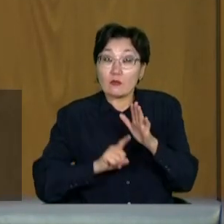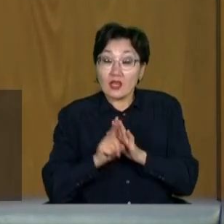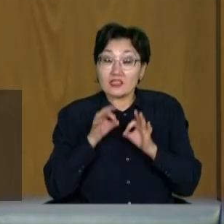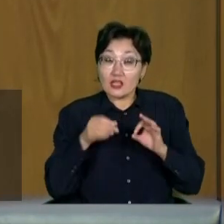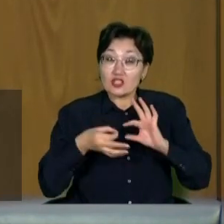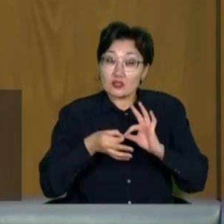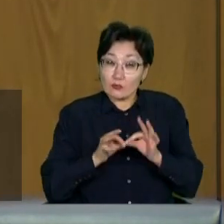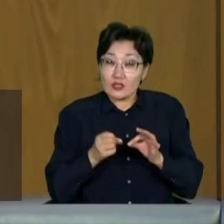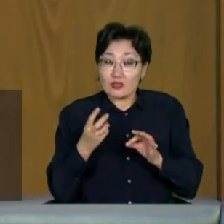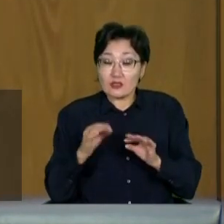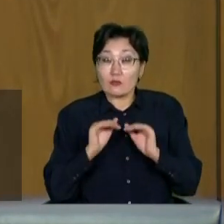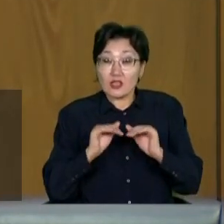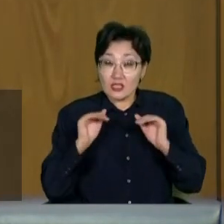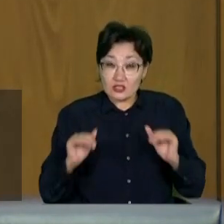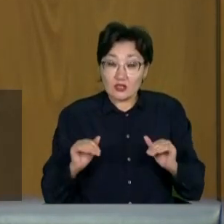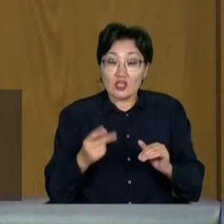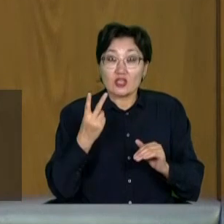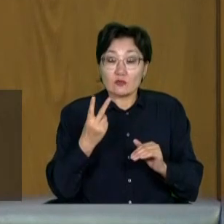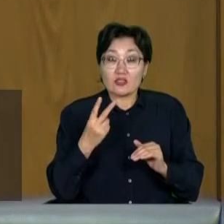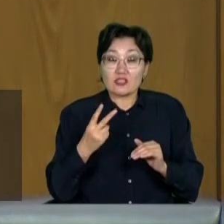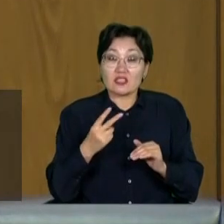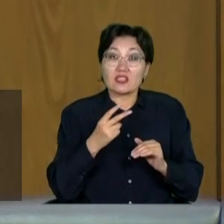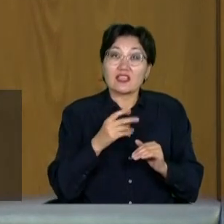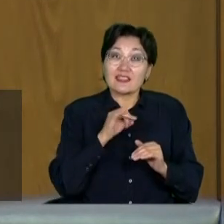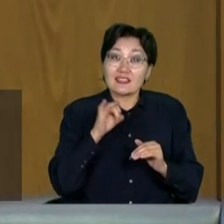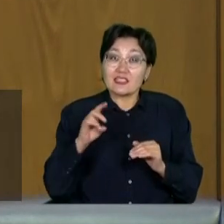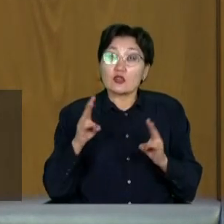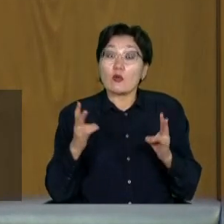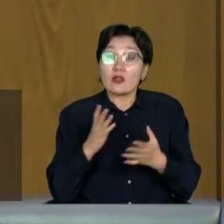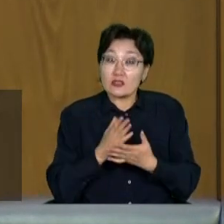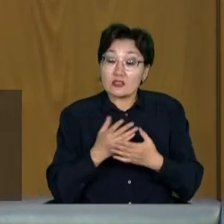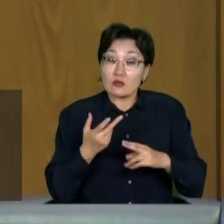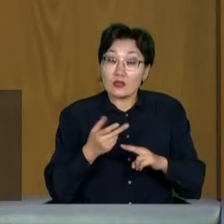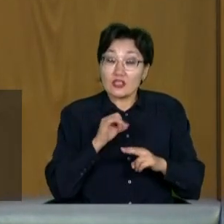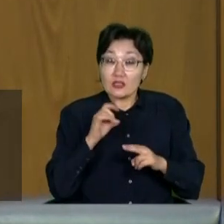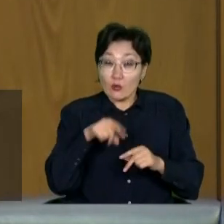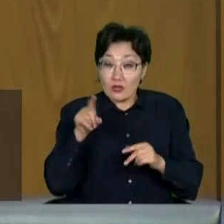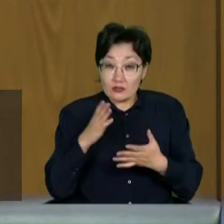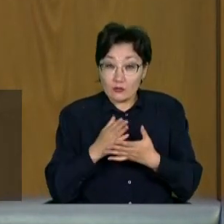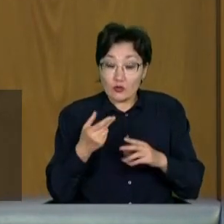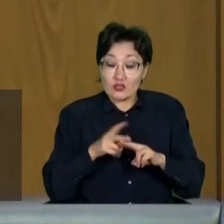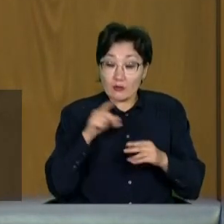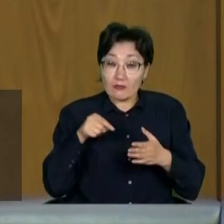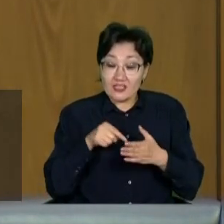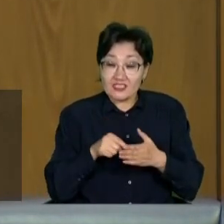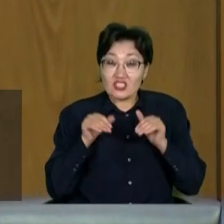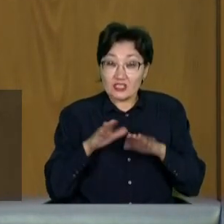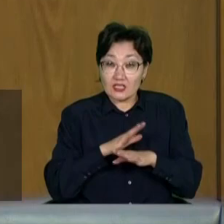қиын, себебі кейбір балаларда екі жеке сәйкестендіру нөмірі бар. Осы мәселе шешілген соң нақты сан белгілі